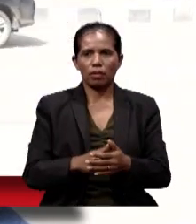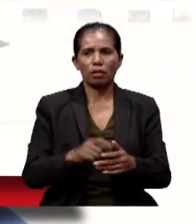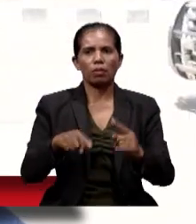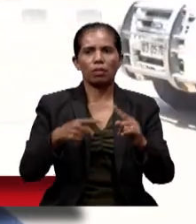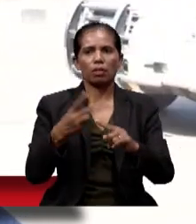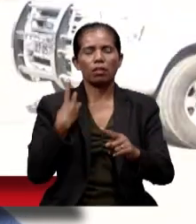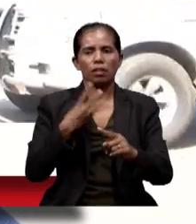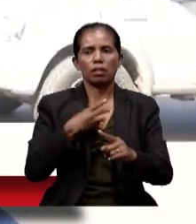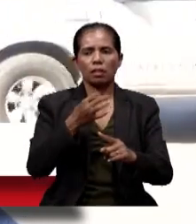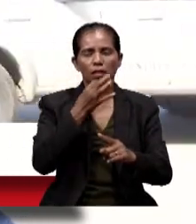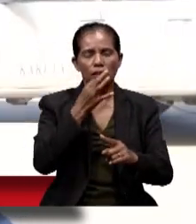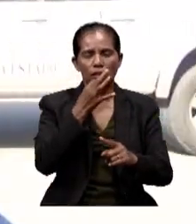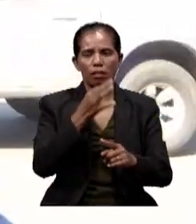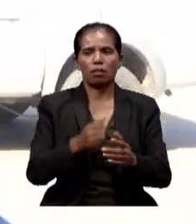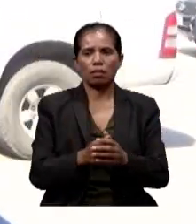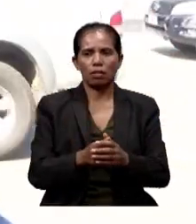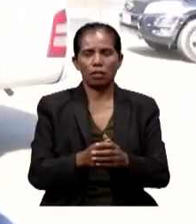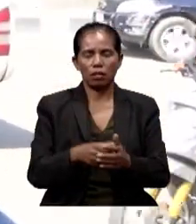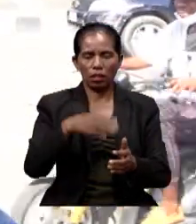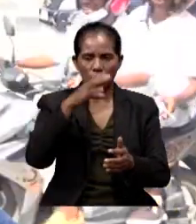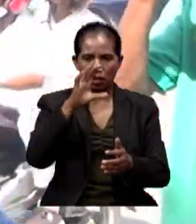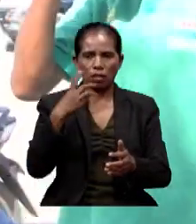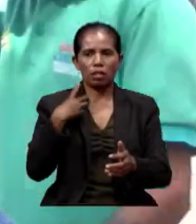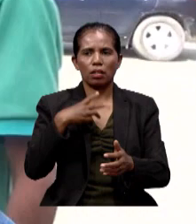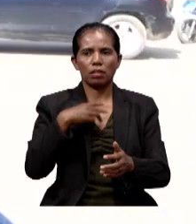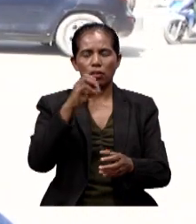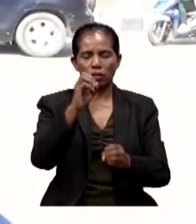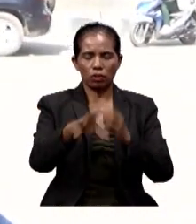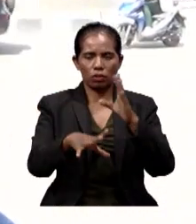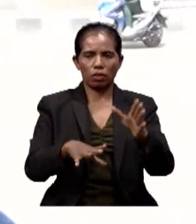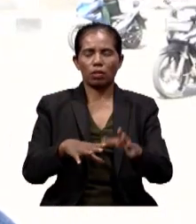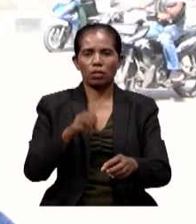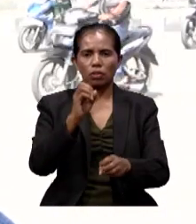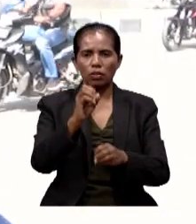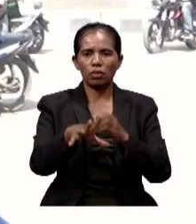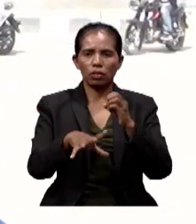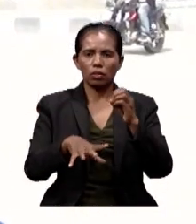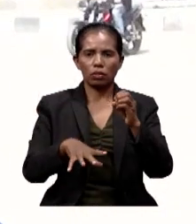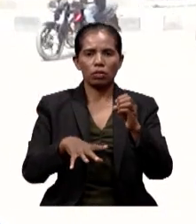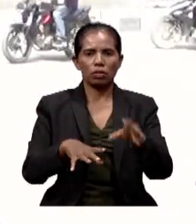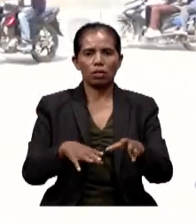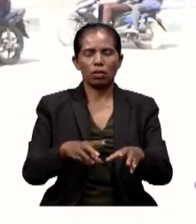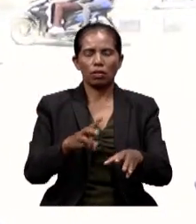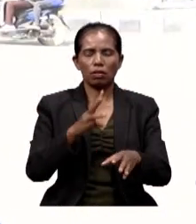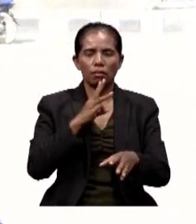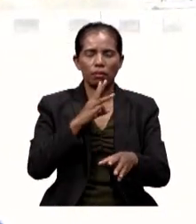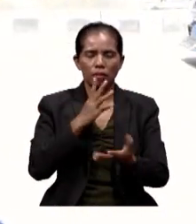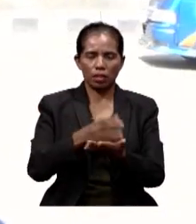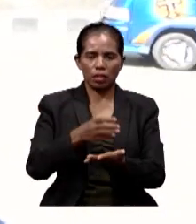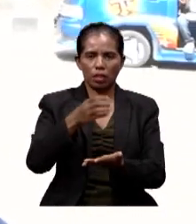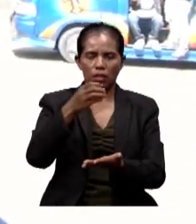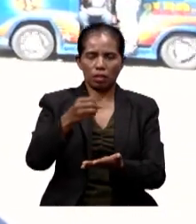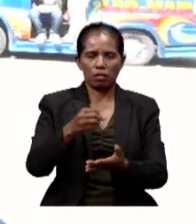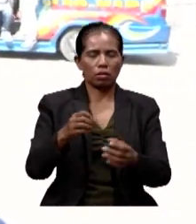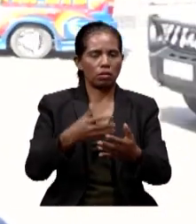ita hang o hemu, ita soe plastik o soe, aqua mamu sira soe arbiru,